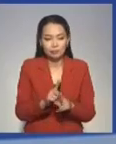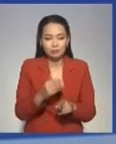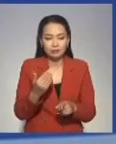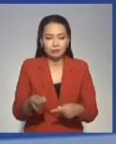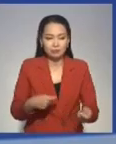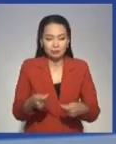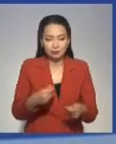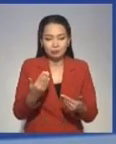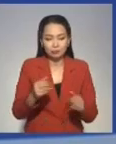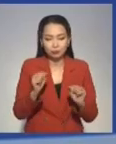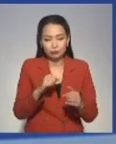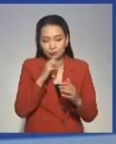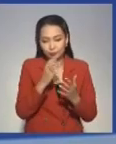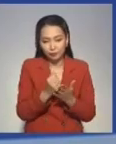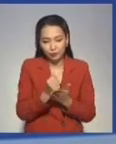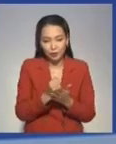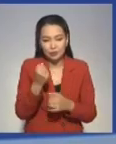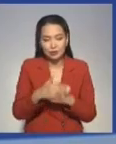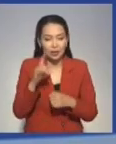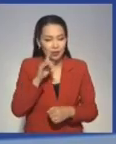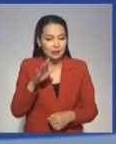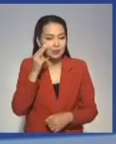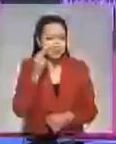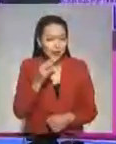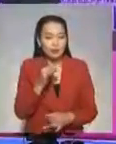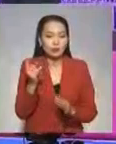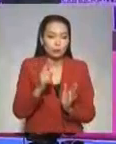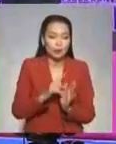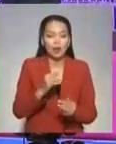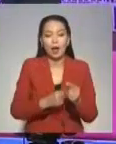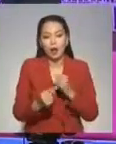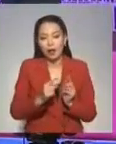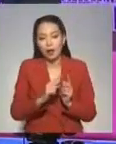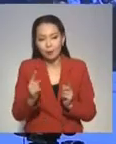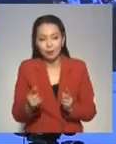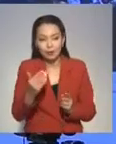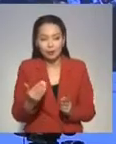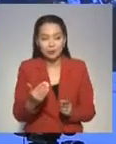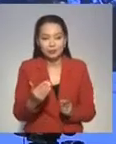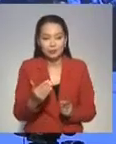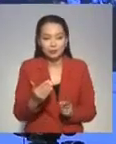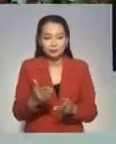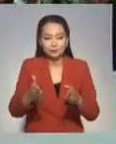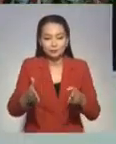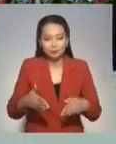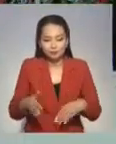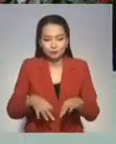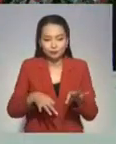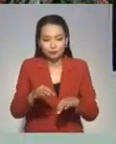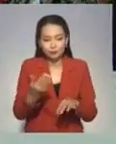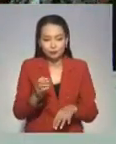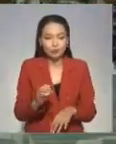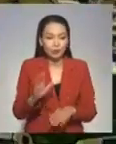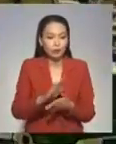товаров потребителям из стран Центральной Азии в Китай и обратно. Не стоит забывать и о наземных транспортных коридорах. Выгодное